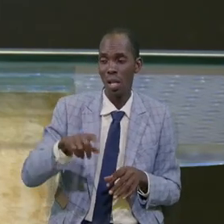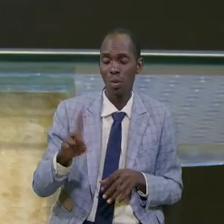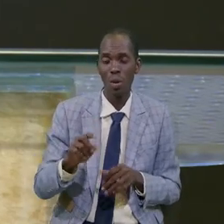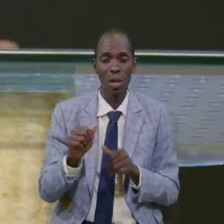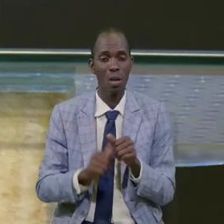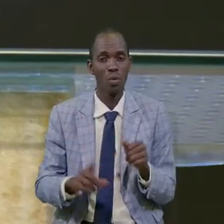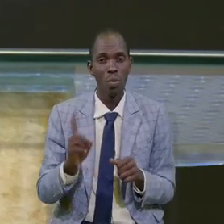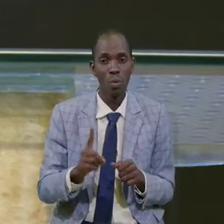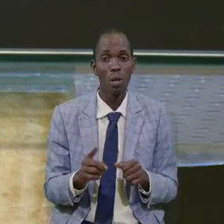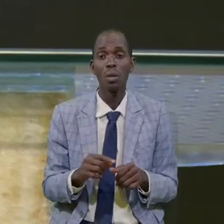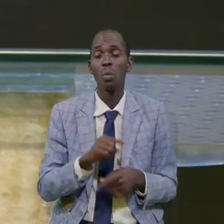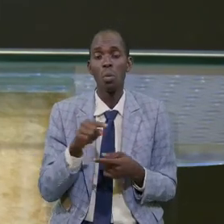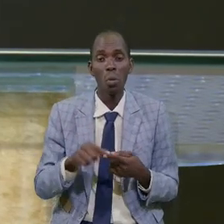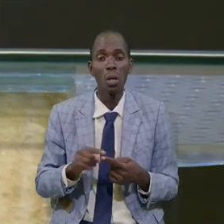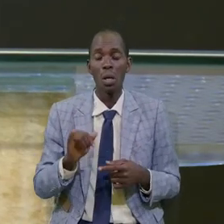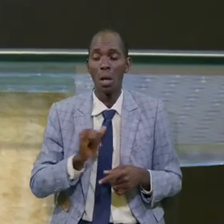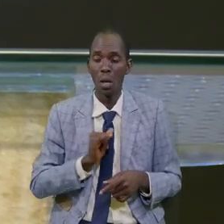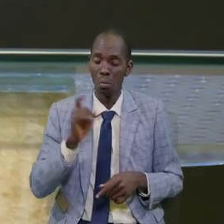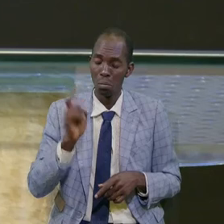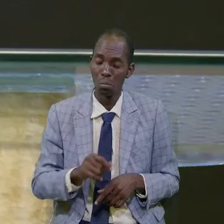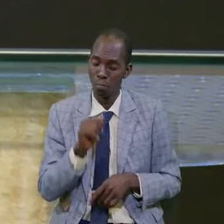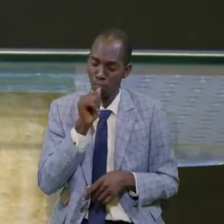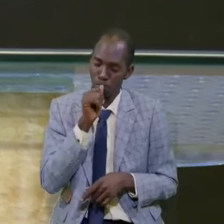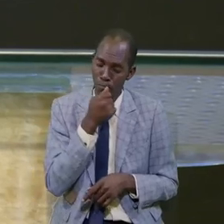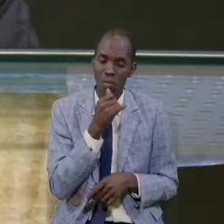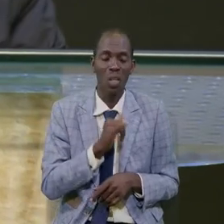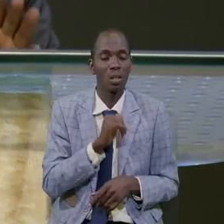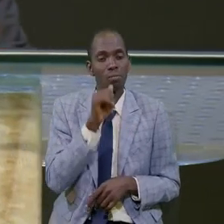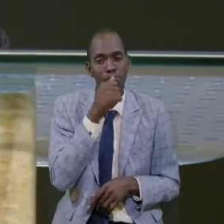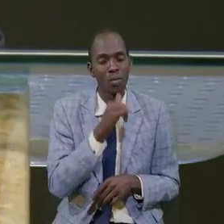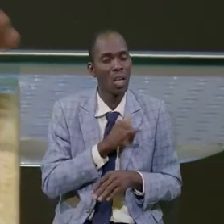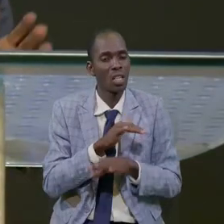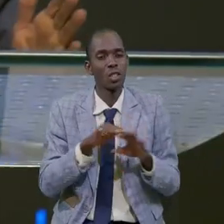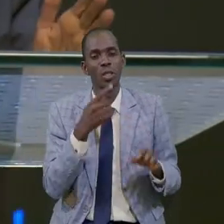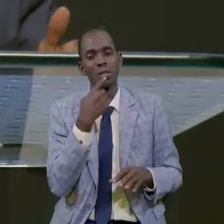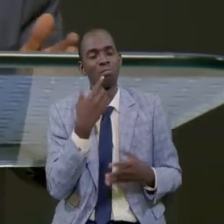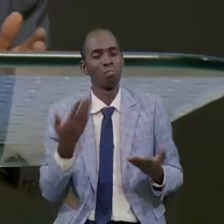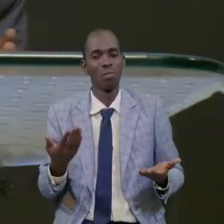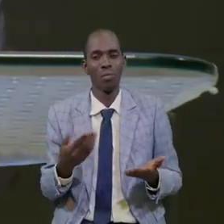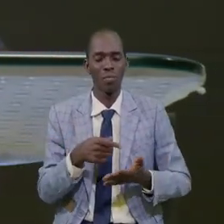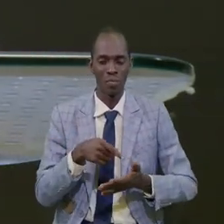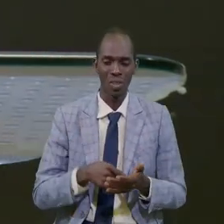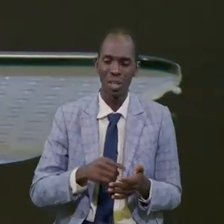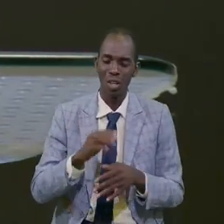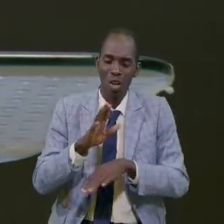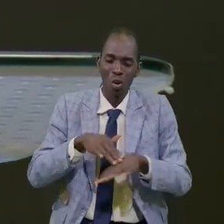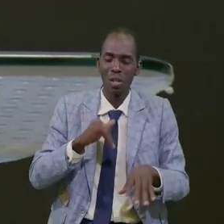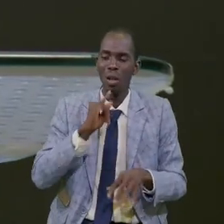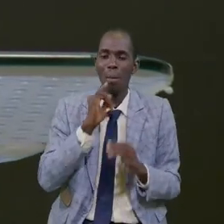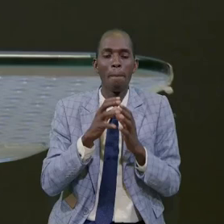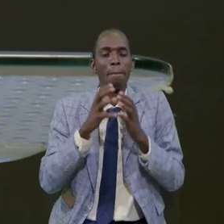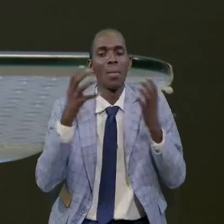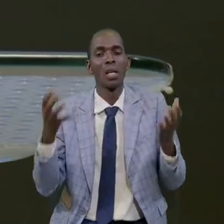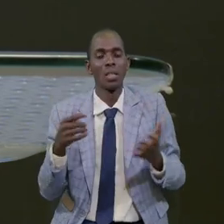part, partout, même si je dois supporter, je ne dis pas que cet appel me